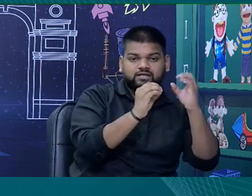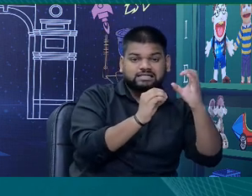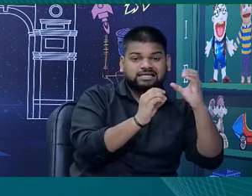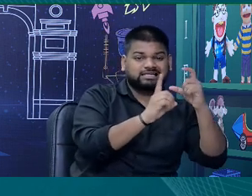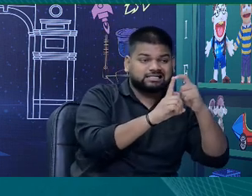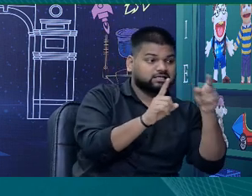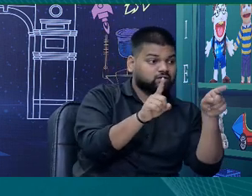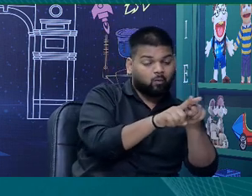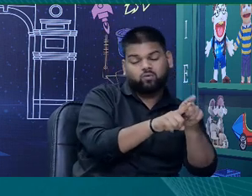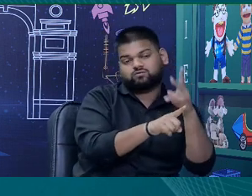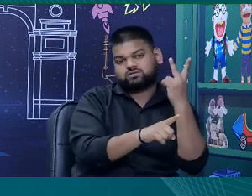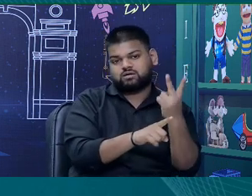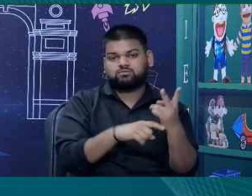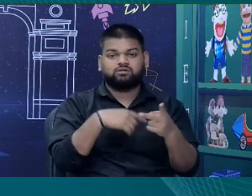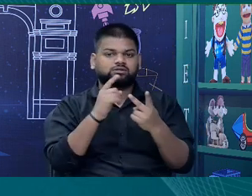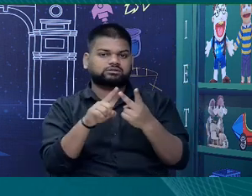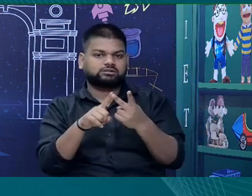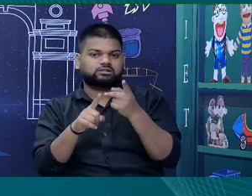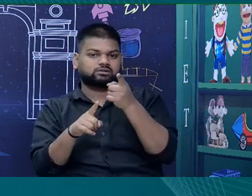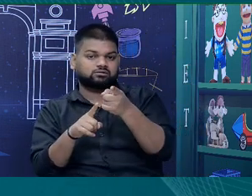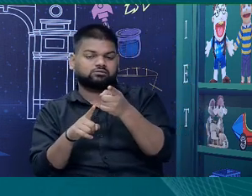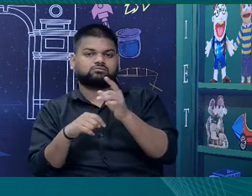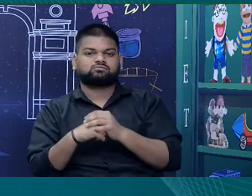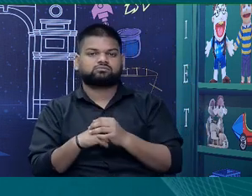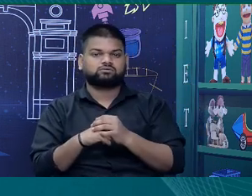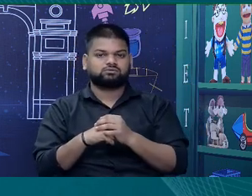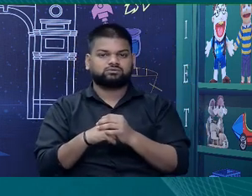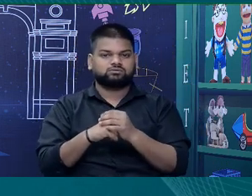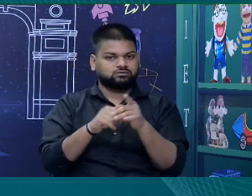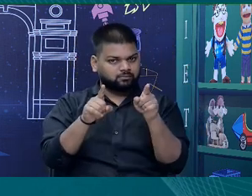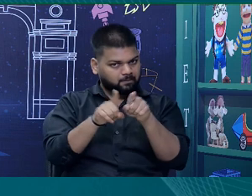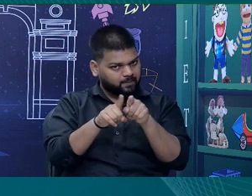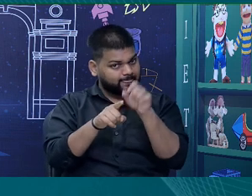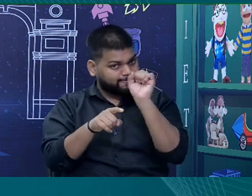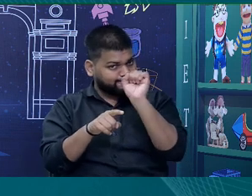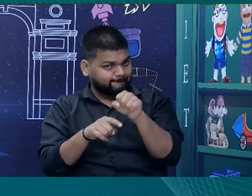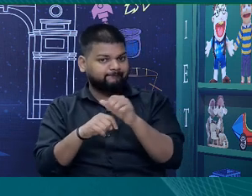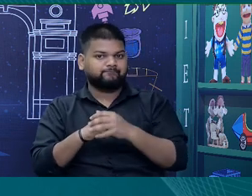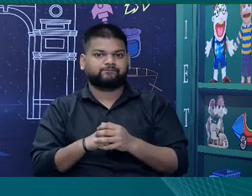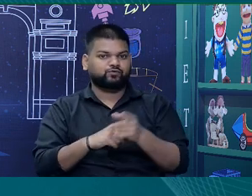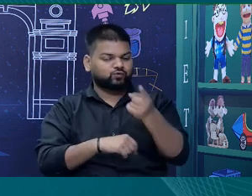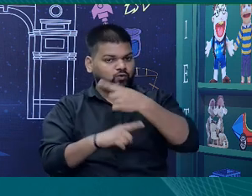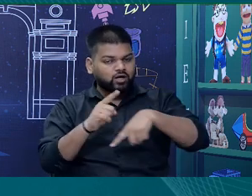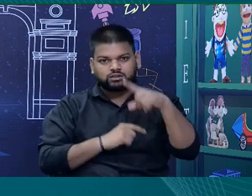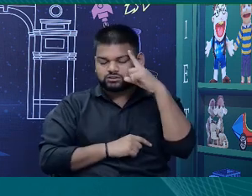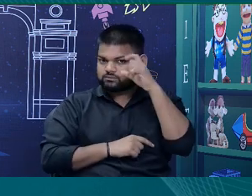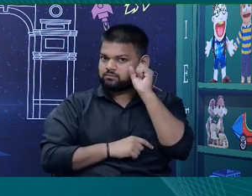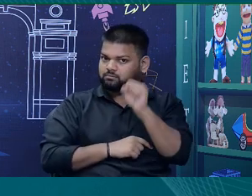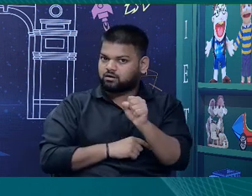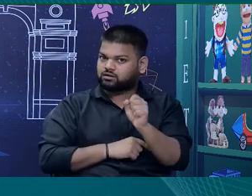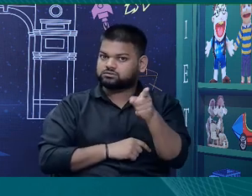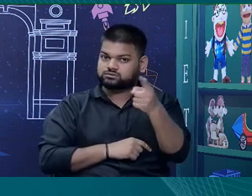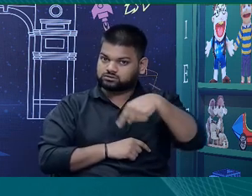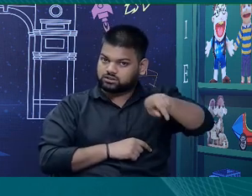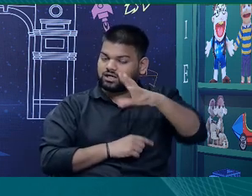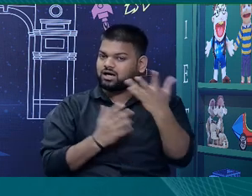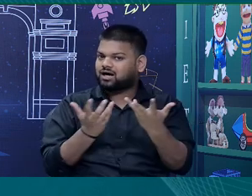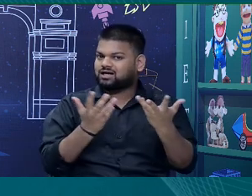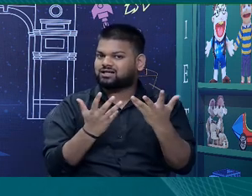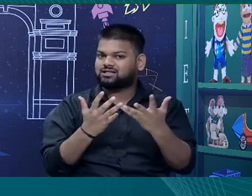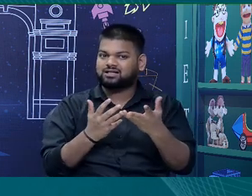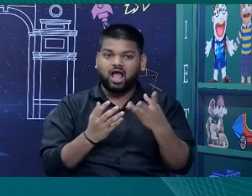हर वेरिएबल की टर्म्स में वो भी से हनी चाहिए साथ ही साथ आपको ध्यान रखना है डी न्यूमेरिकल कॉएफिशिएंट्स ऑफ डी